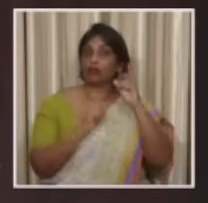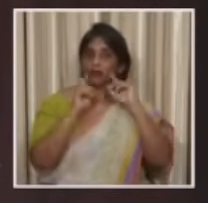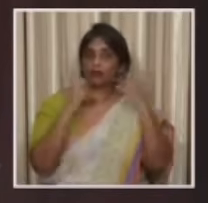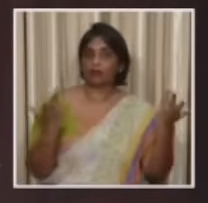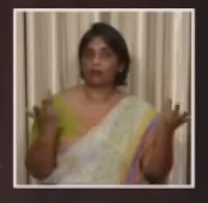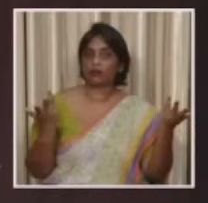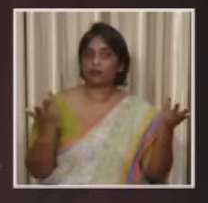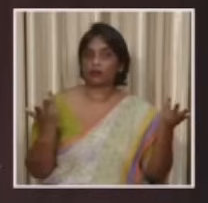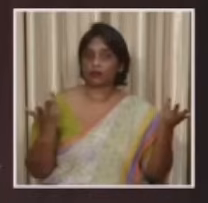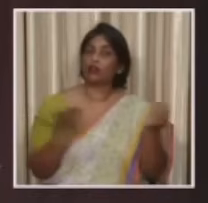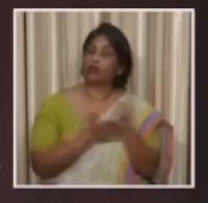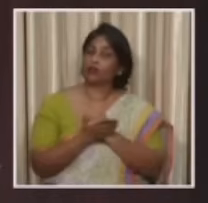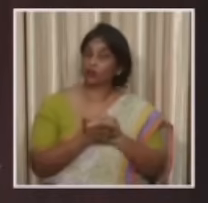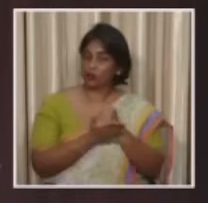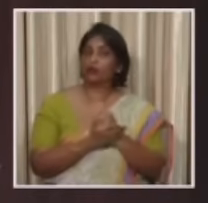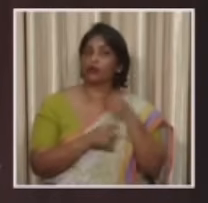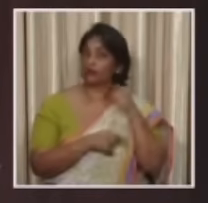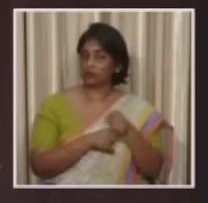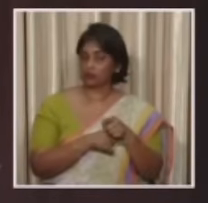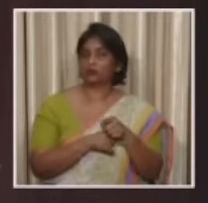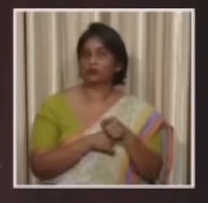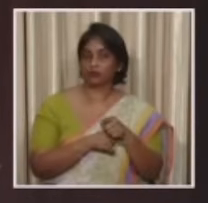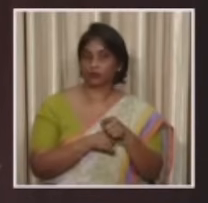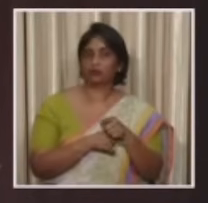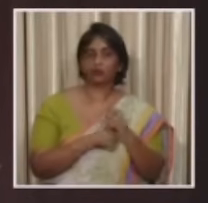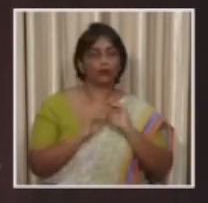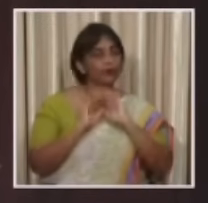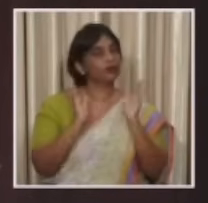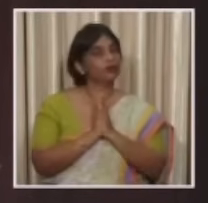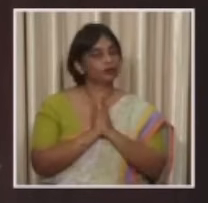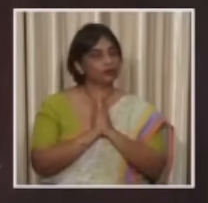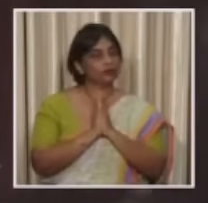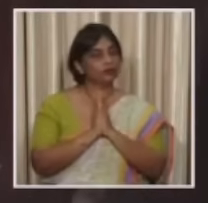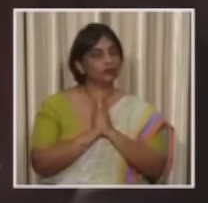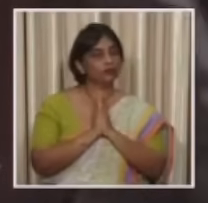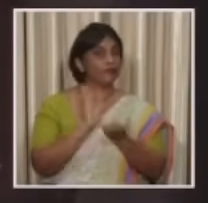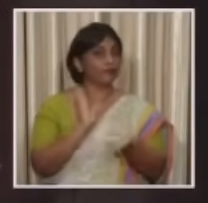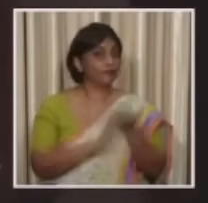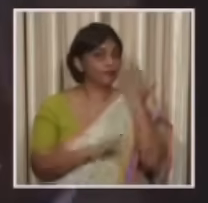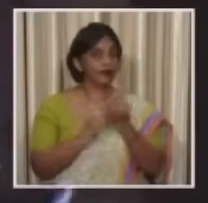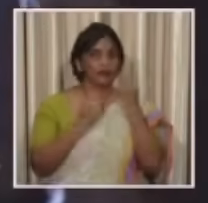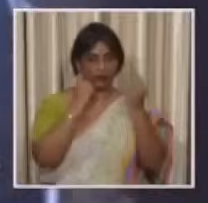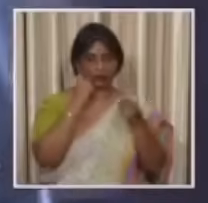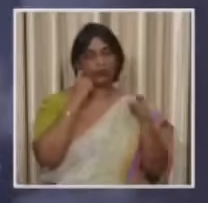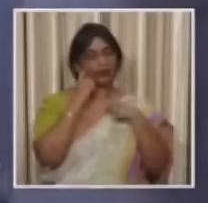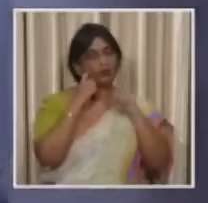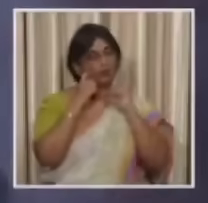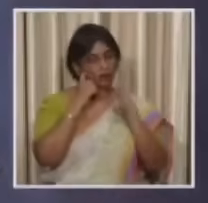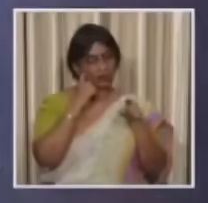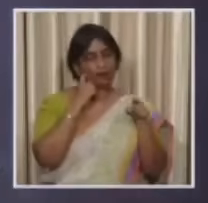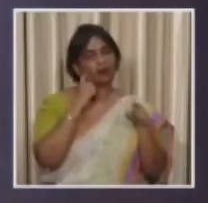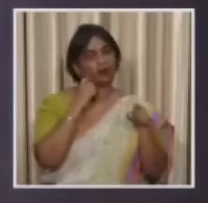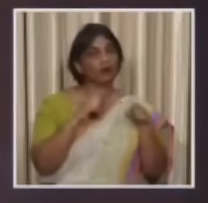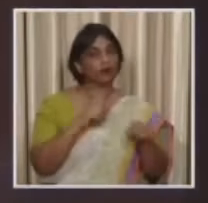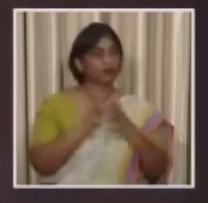නැහැ. සම්පූර්ණයෙන් මේකේ තියෙන මේ ප්‍රමාණය වැඩි කළා තමයි දීලා තියෙන්නේ. මම එකයි කියන්නේ